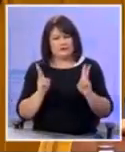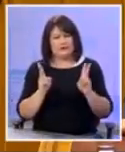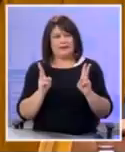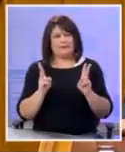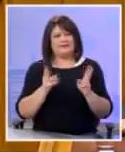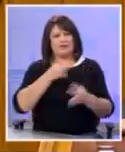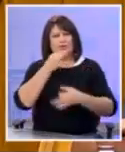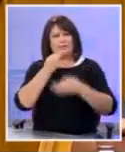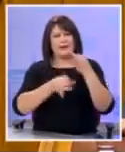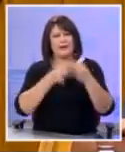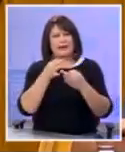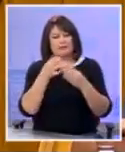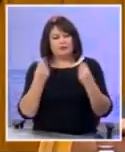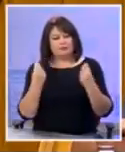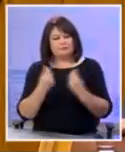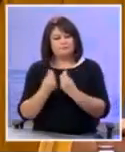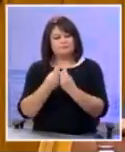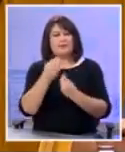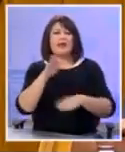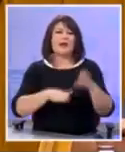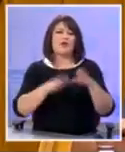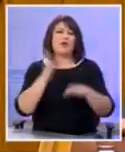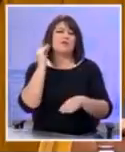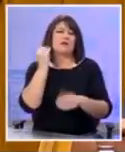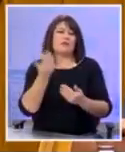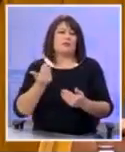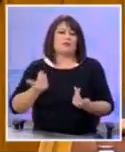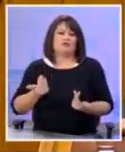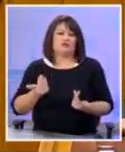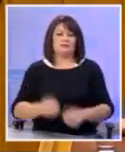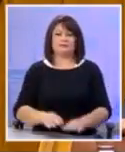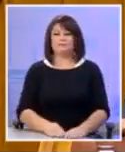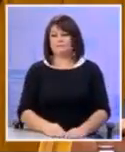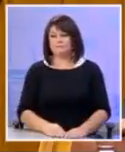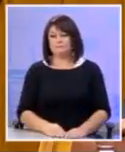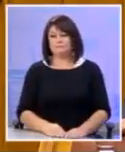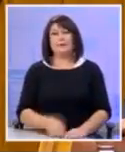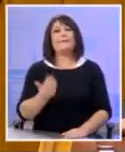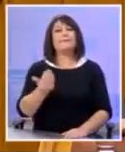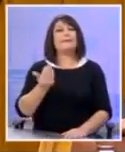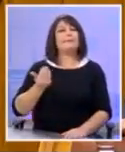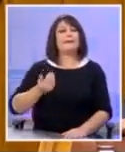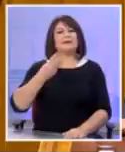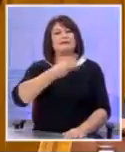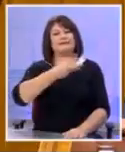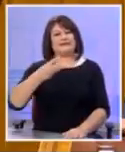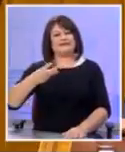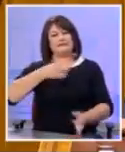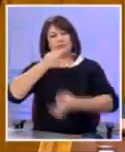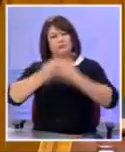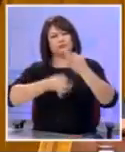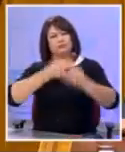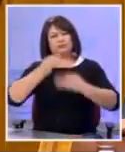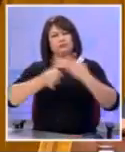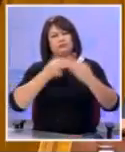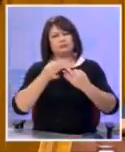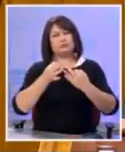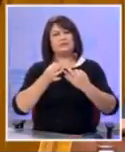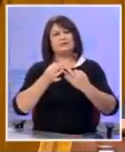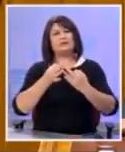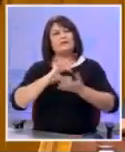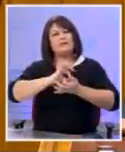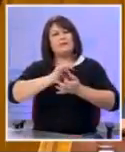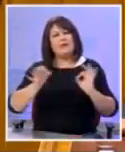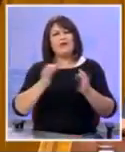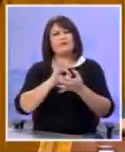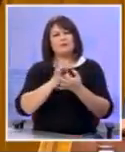προσαρμόσω την ομιλία μου ανάλογα. Εξάλλου, οι συνάδελφοι που προηγήθηκαν του ΣΥΡΙΖΑ έχουν αναφερθεί